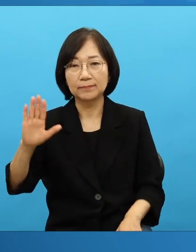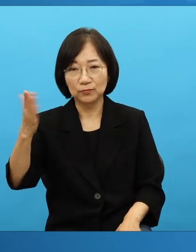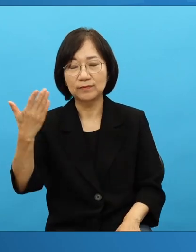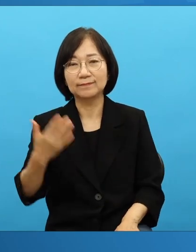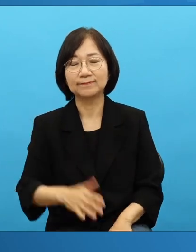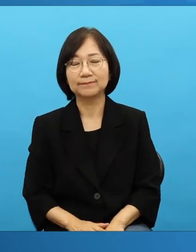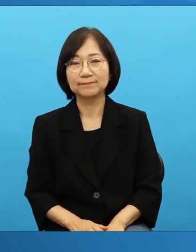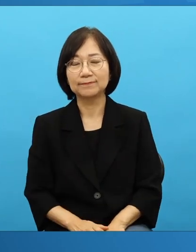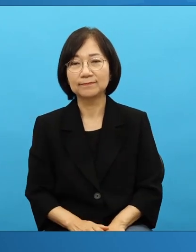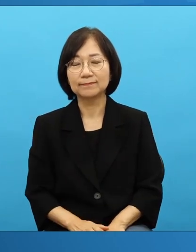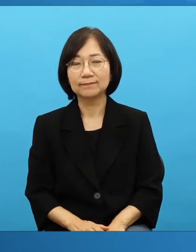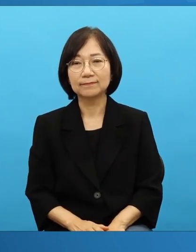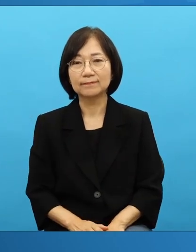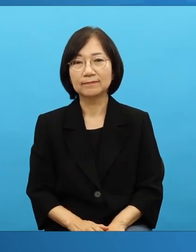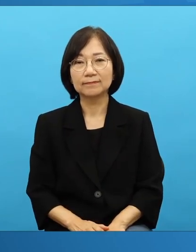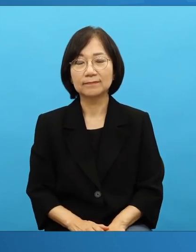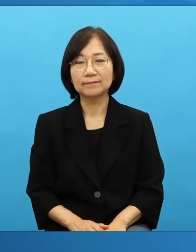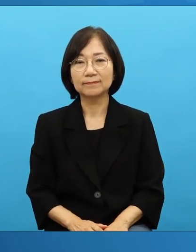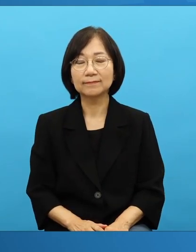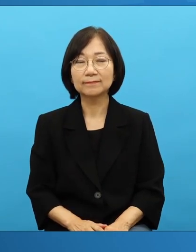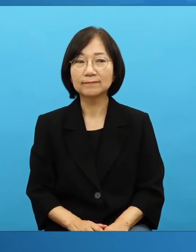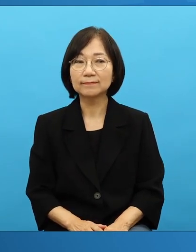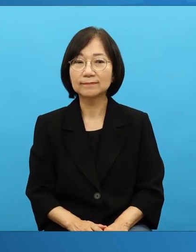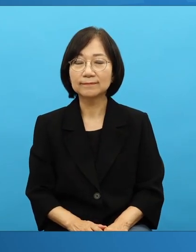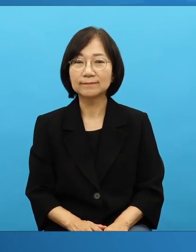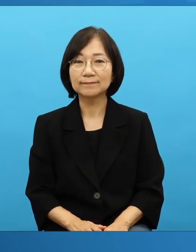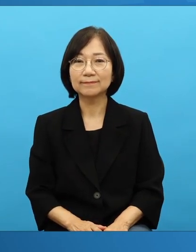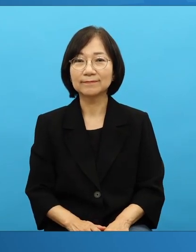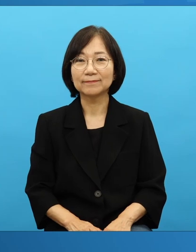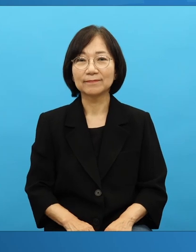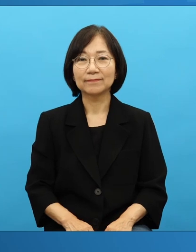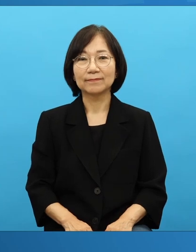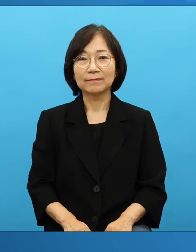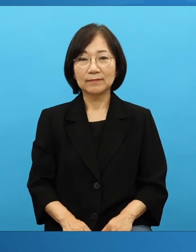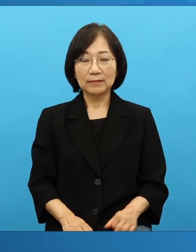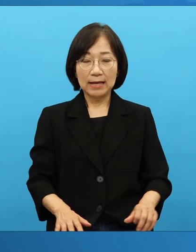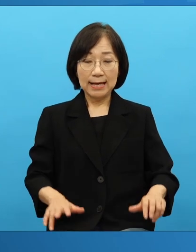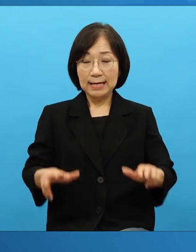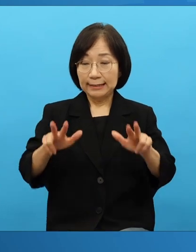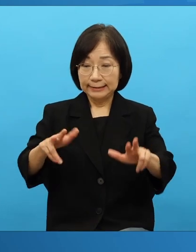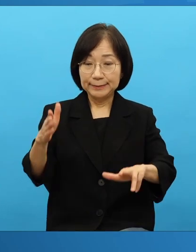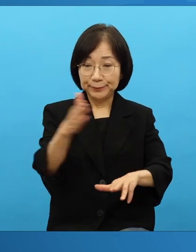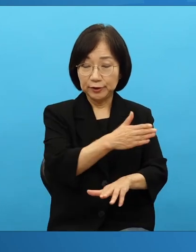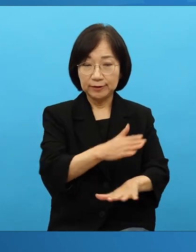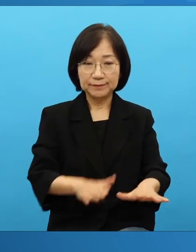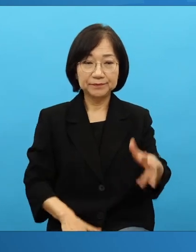나옵니다. 会出来的. 지금부터 777 초능력을 체험하세요.